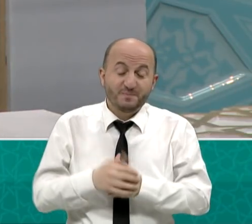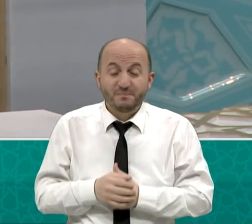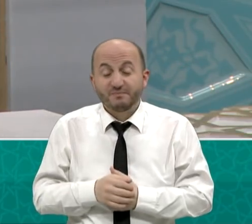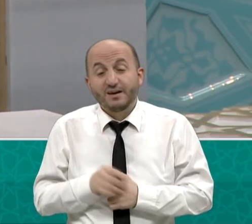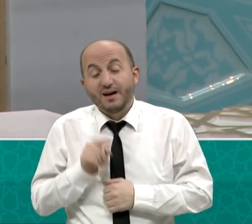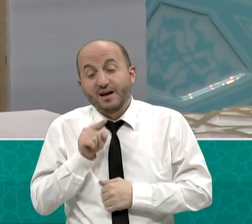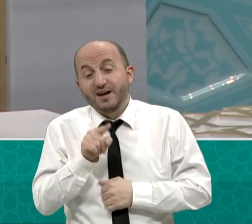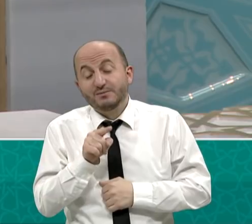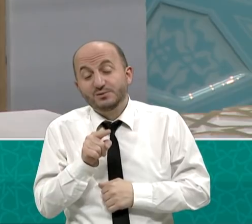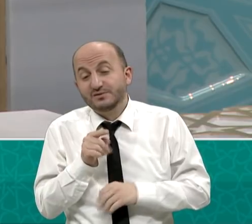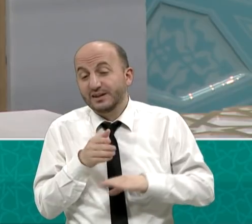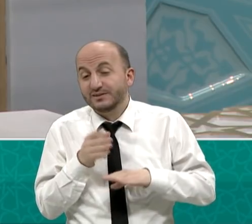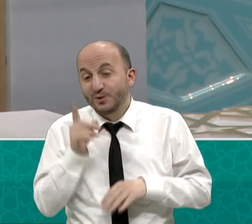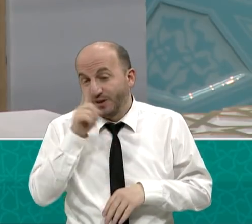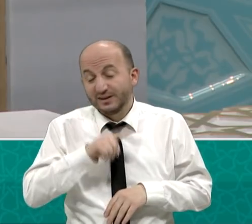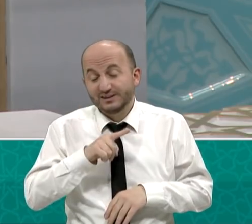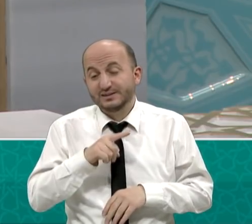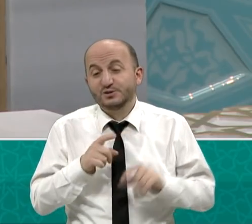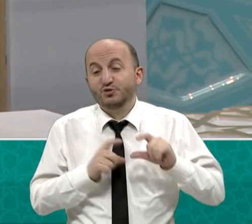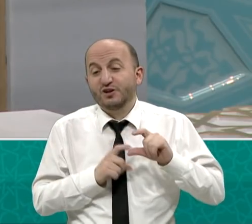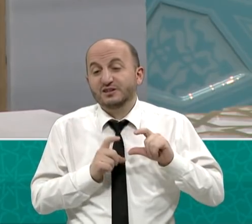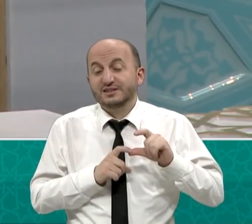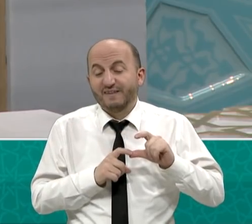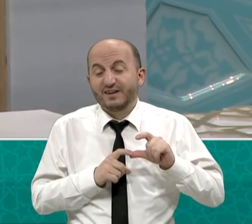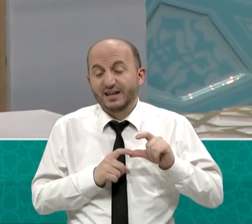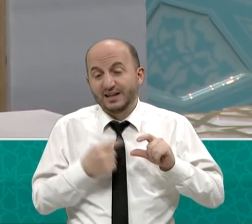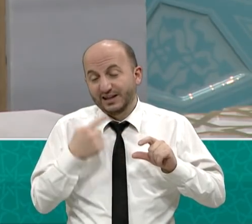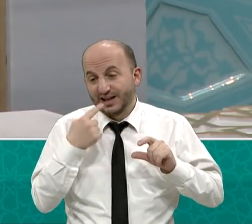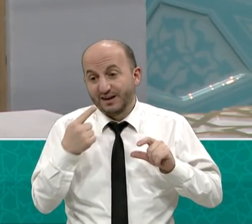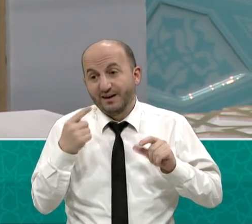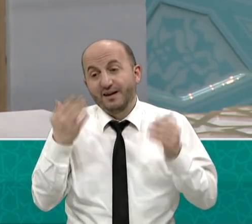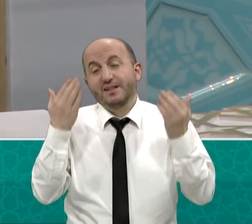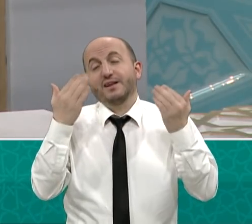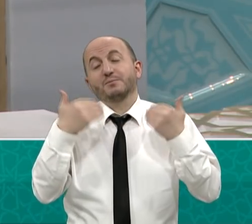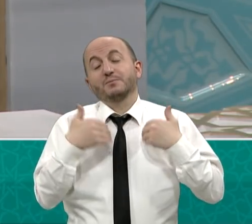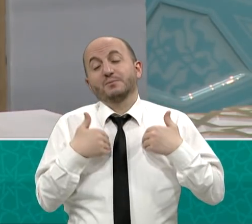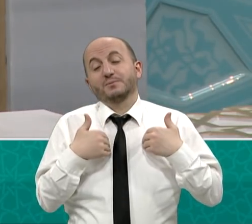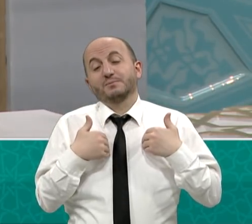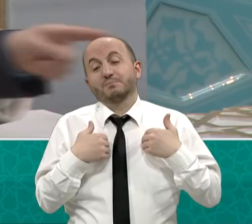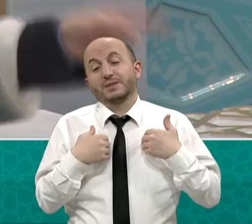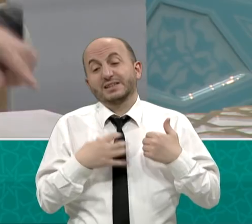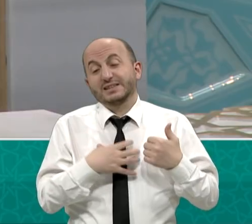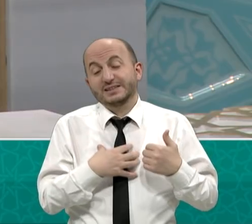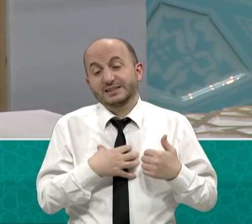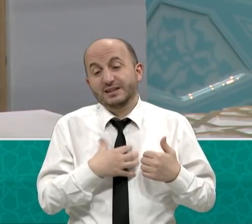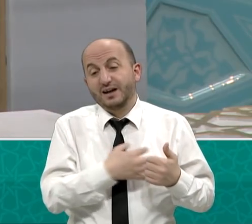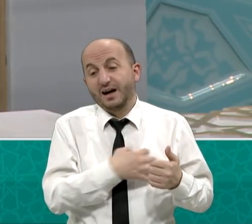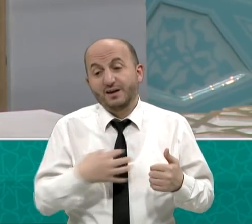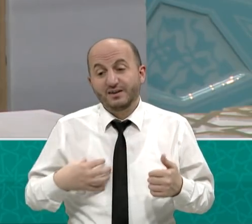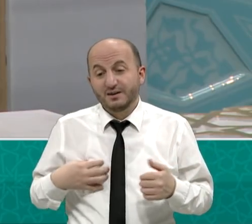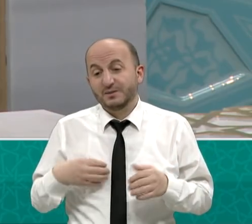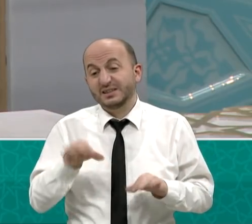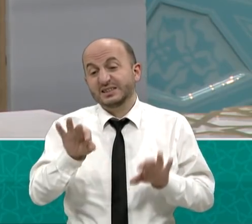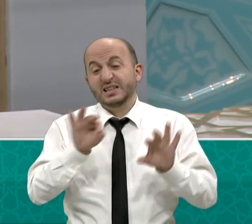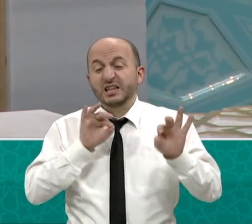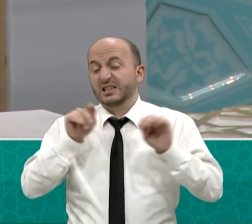dolayı Süfyan es-Sevri demiştir ki, yarın Rabbim beni kendisiyle anam arasında tercih et bakalım